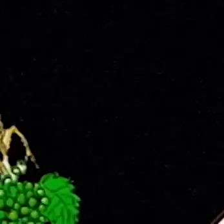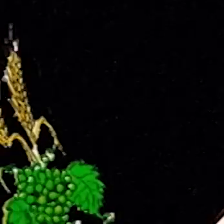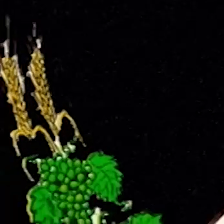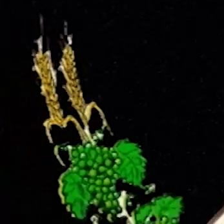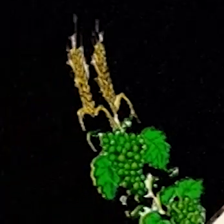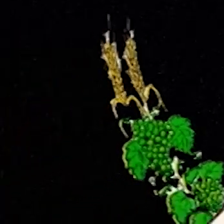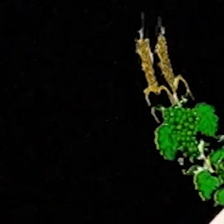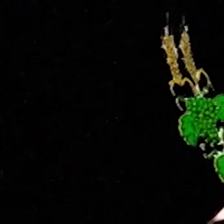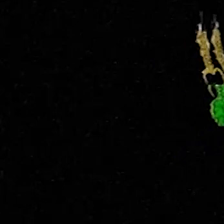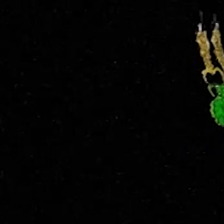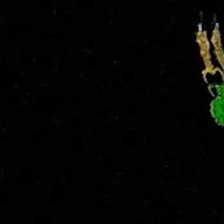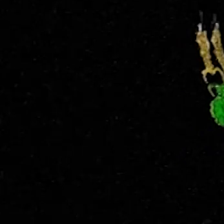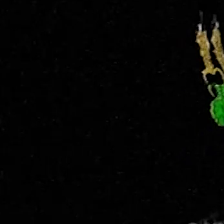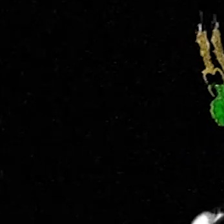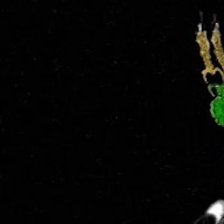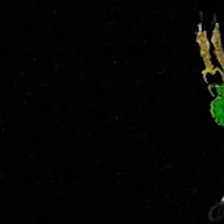ላኢልሃ